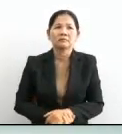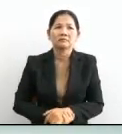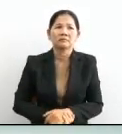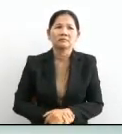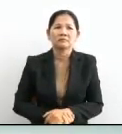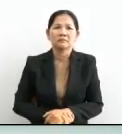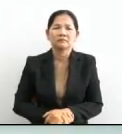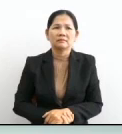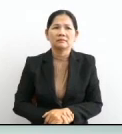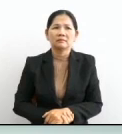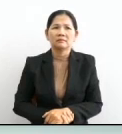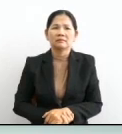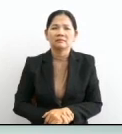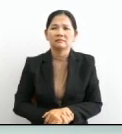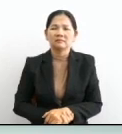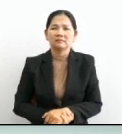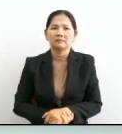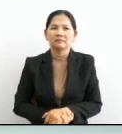mì